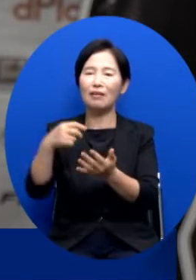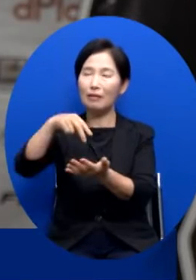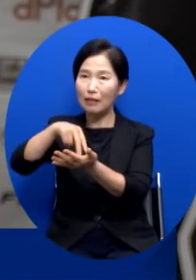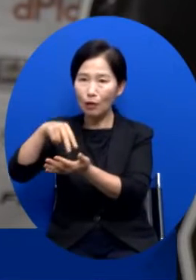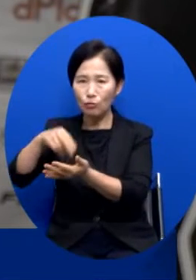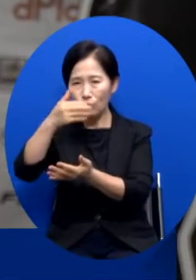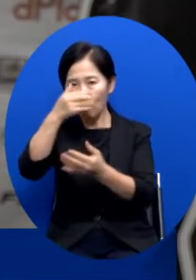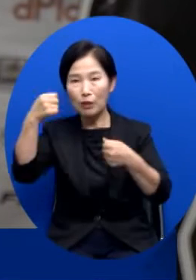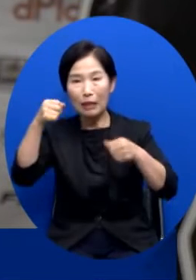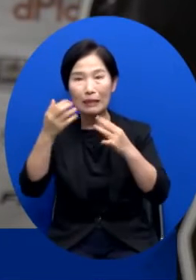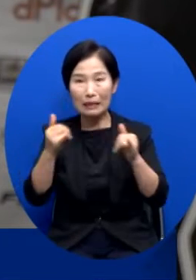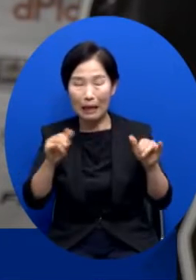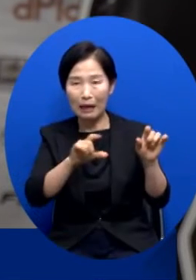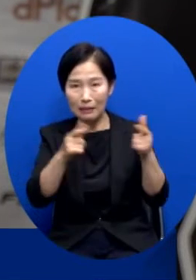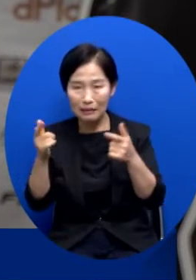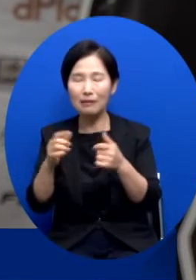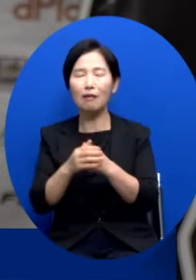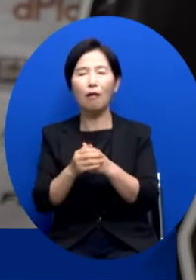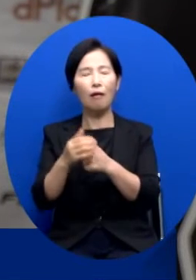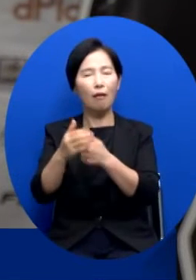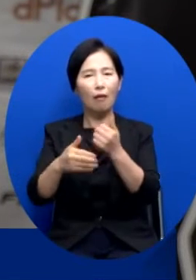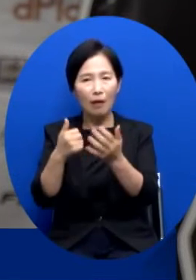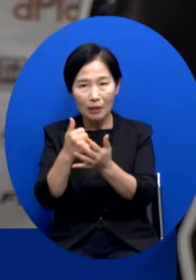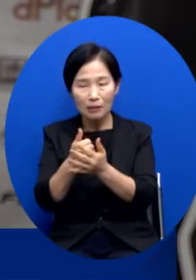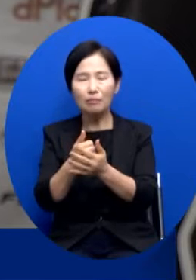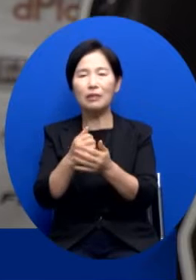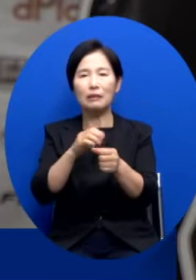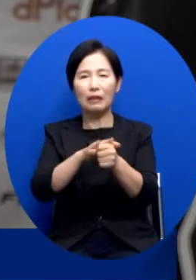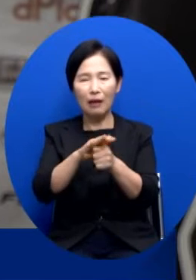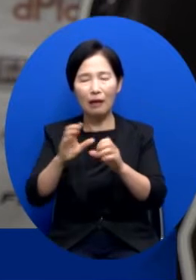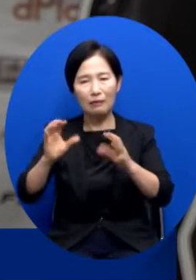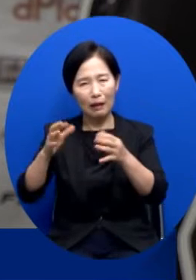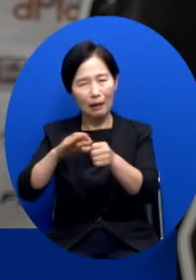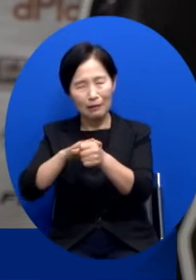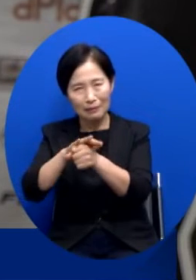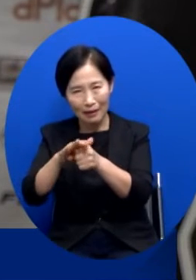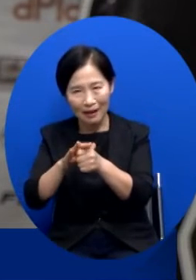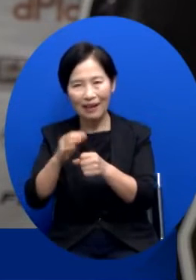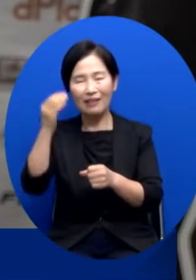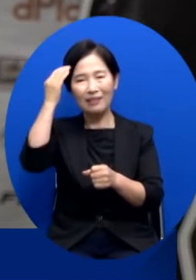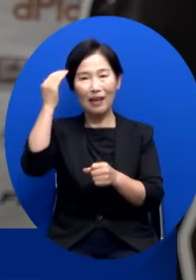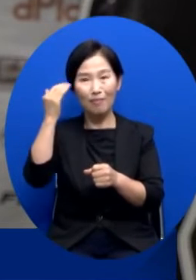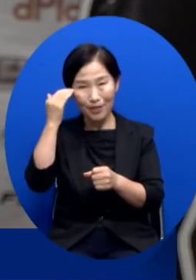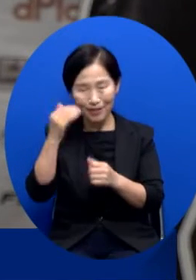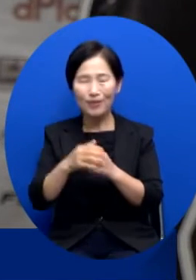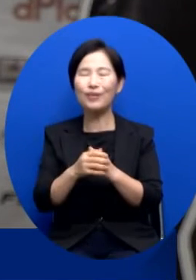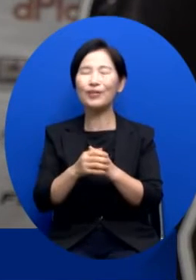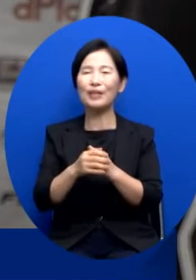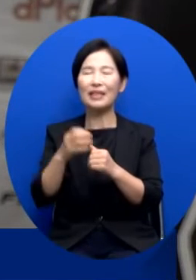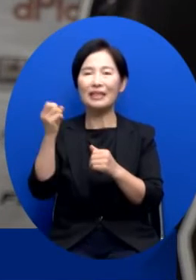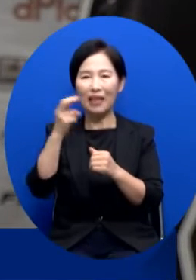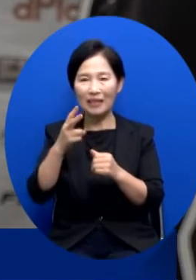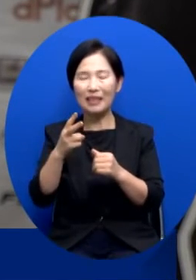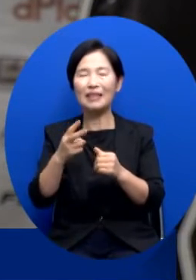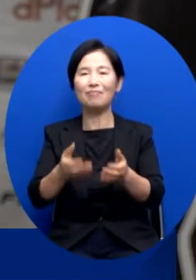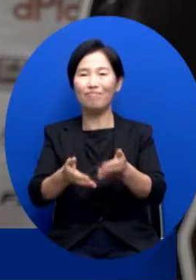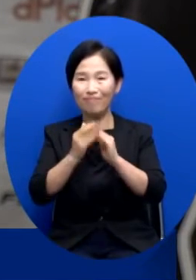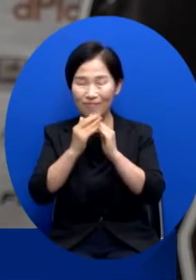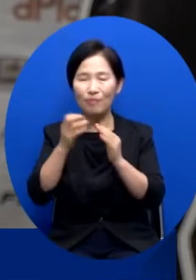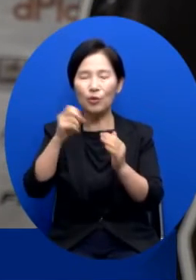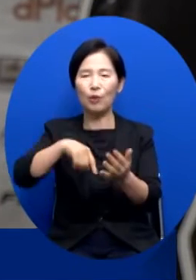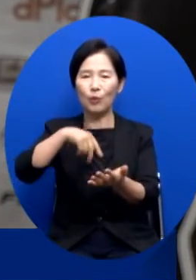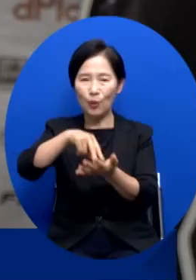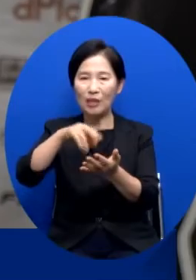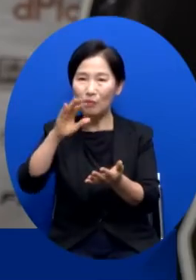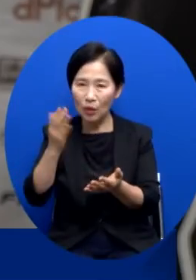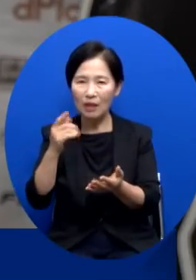분들이 하나님을 사랑하고 나라를 사랑해서 대한민국이 다시 건립되고 독립된 거에 대해서